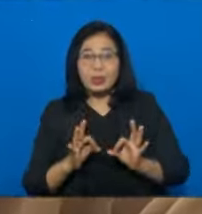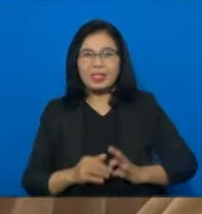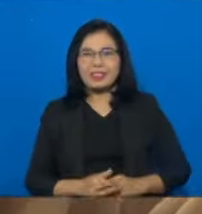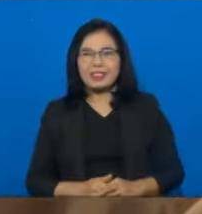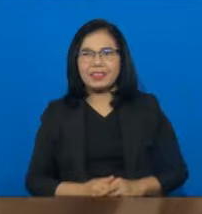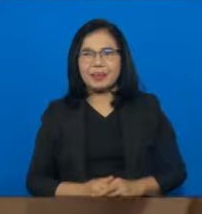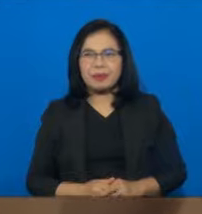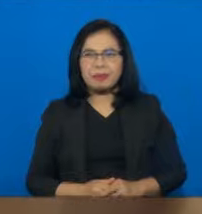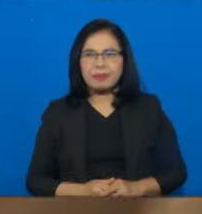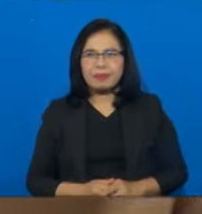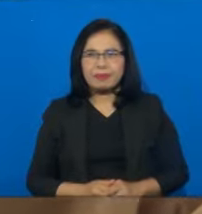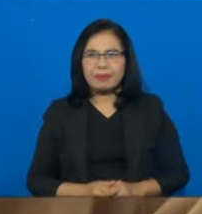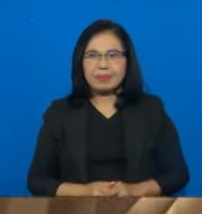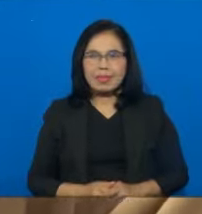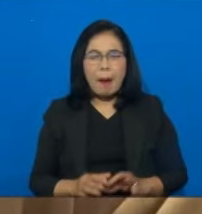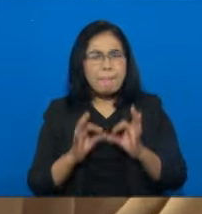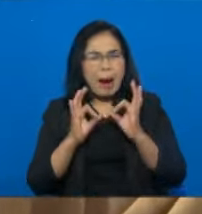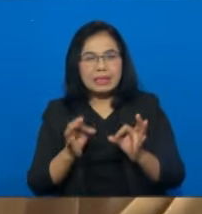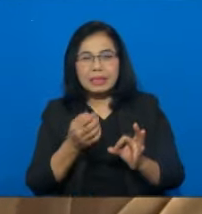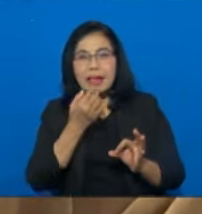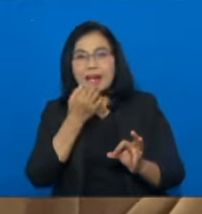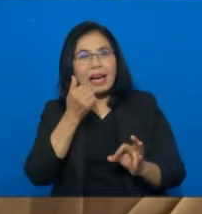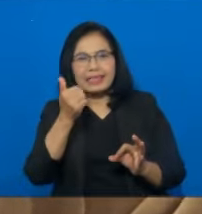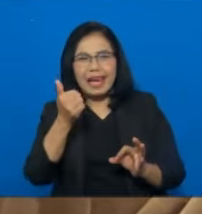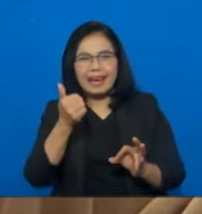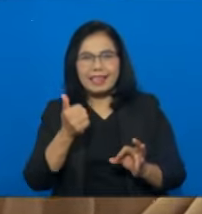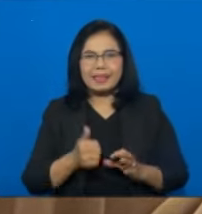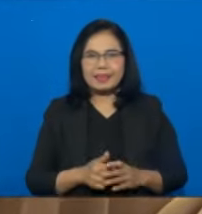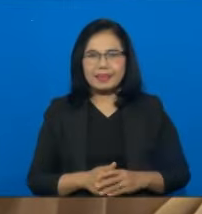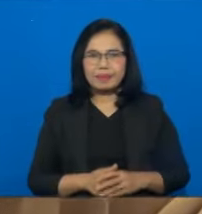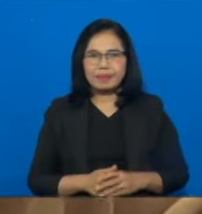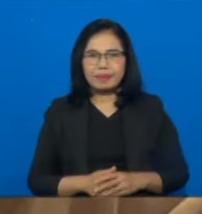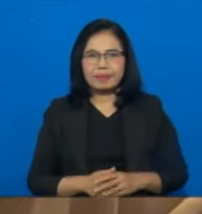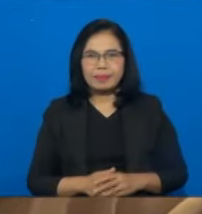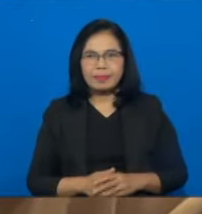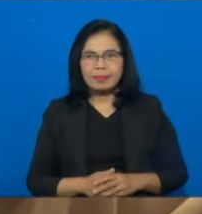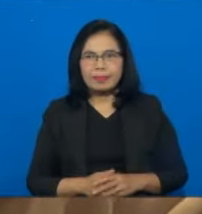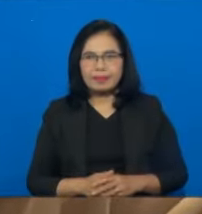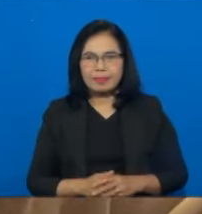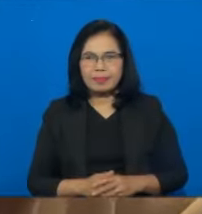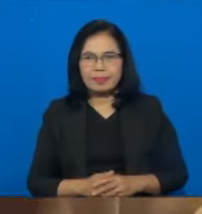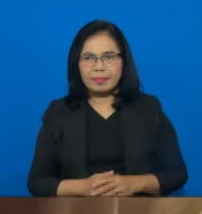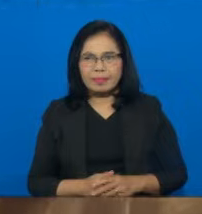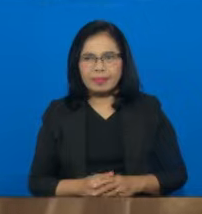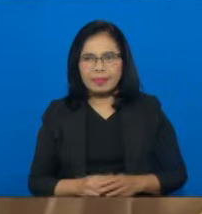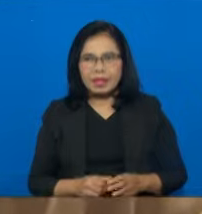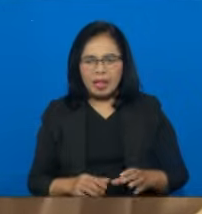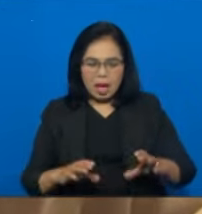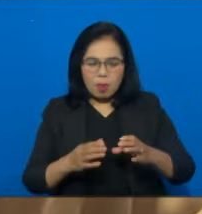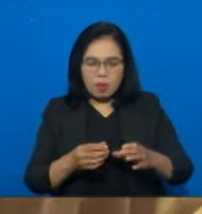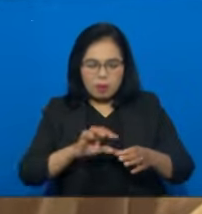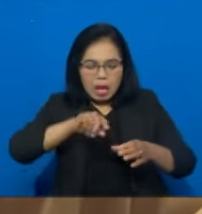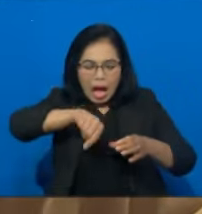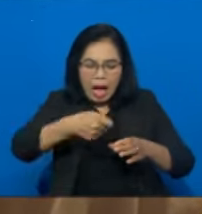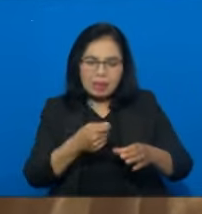Ternyata enggak gitu. Pas banget rasanya buat saya. Terus si teksturnya sendiri ternyata pas waktu masuk ke mulut tuh